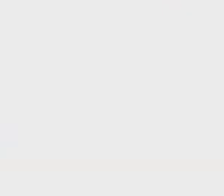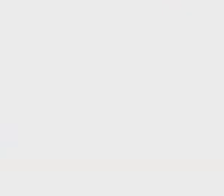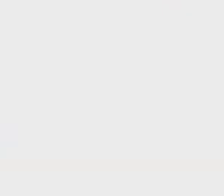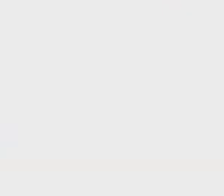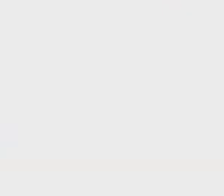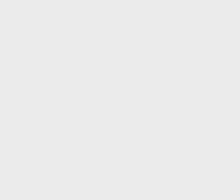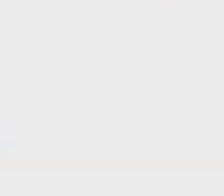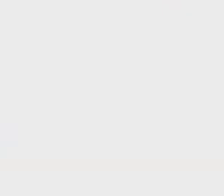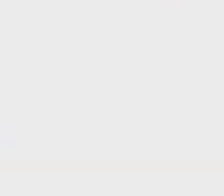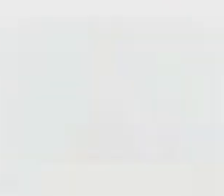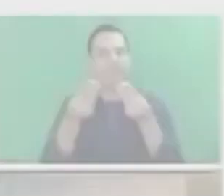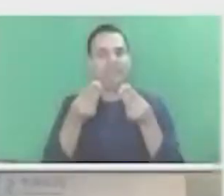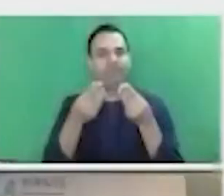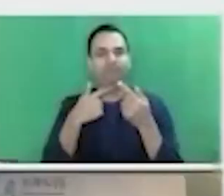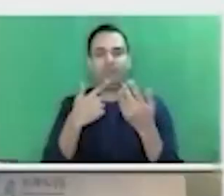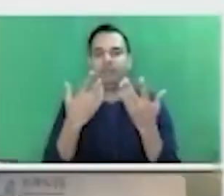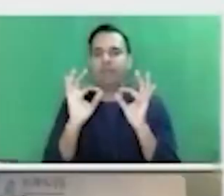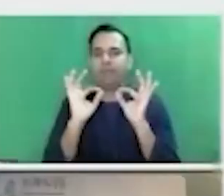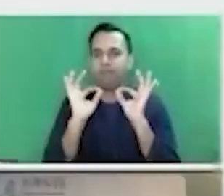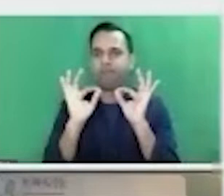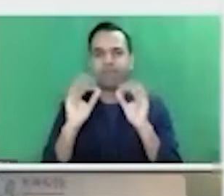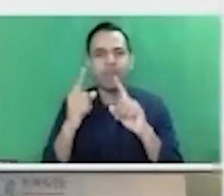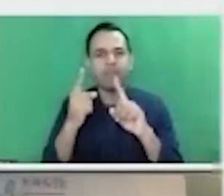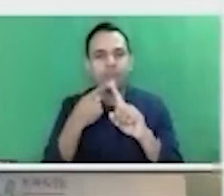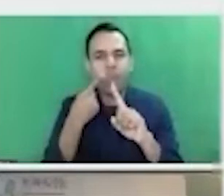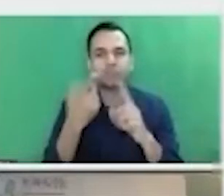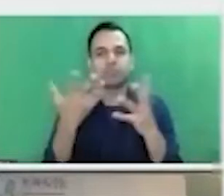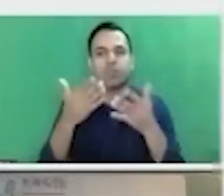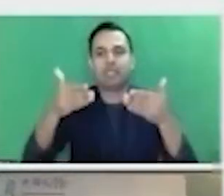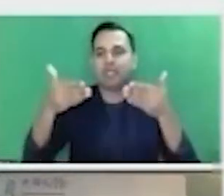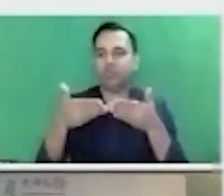understanding and taking steps. الآن سنقدم لكم